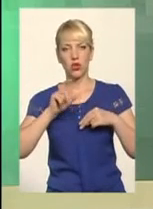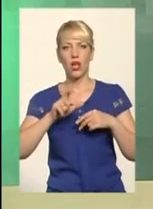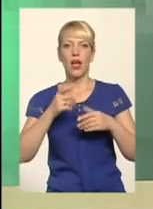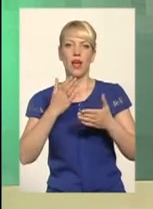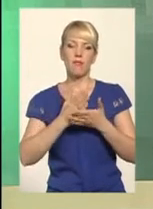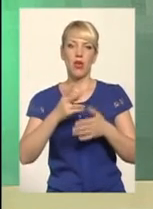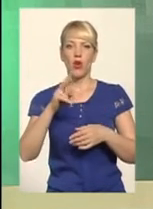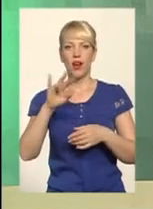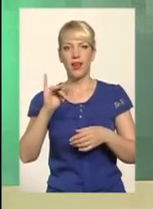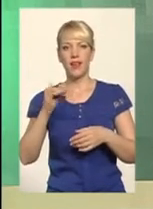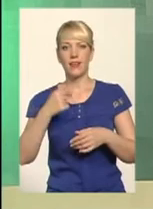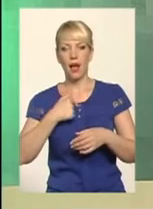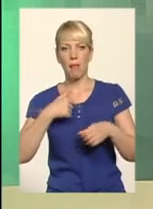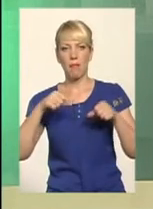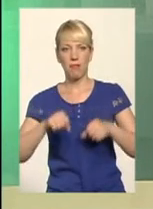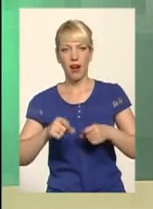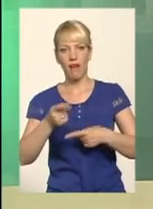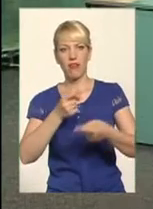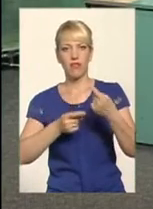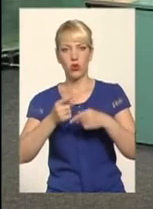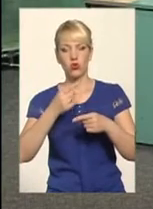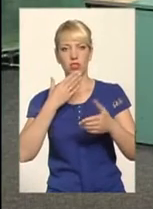первую очередь претендовать на это рабочее